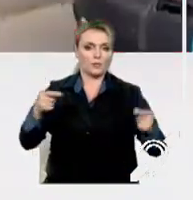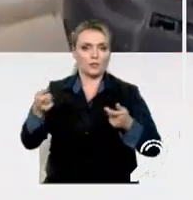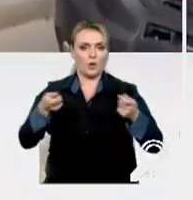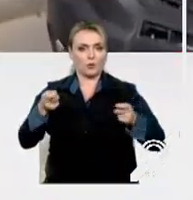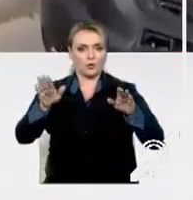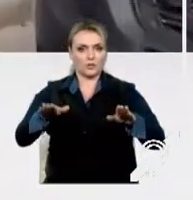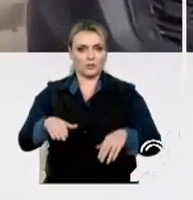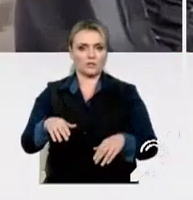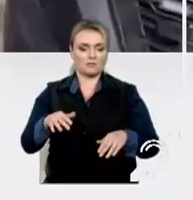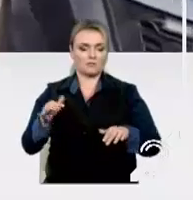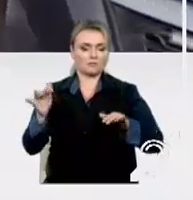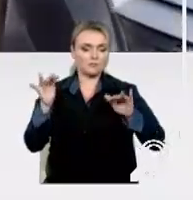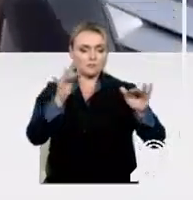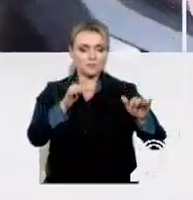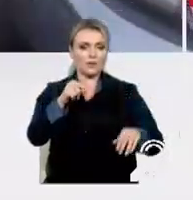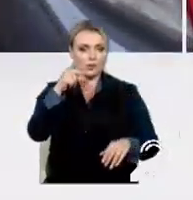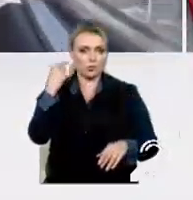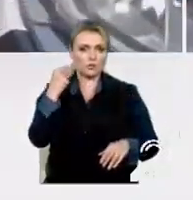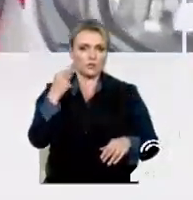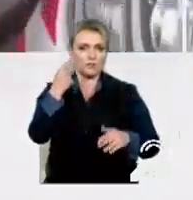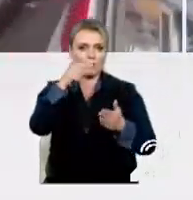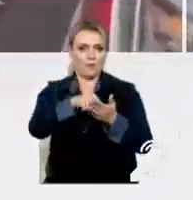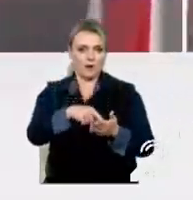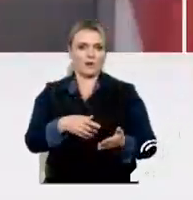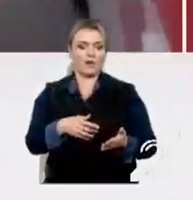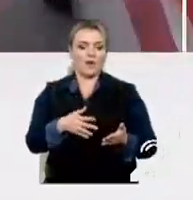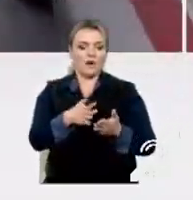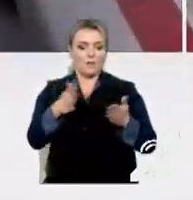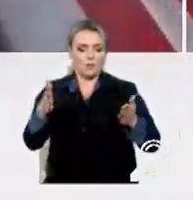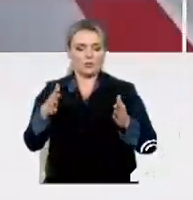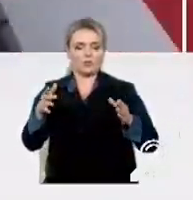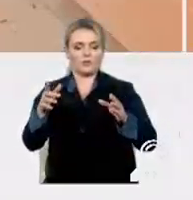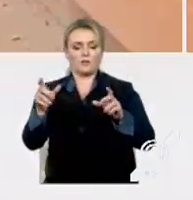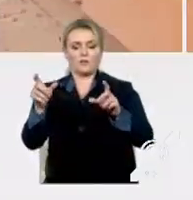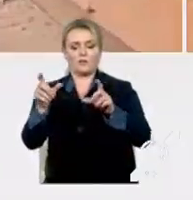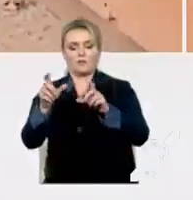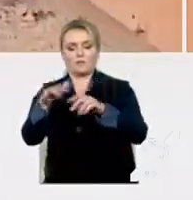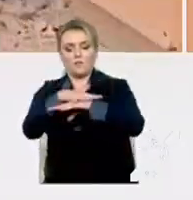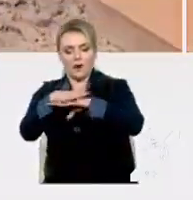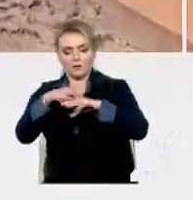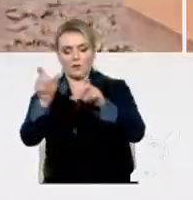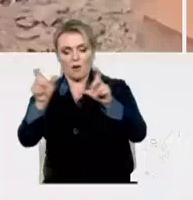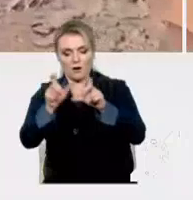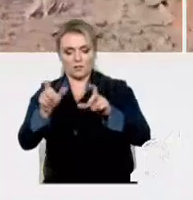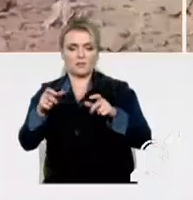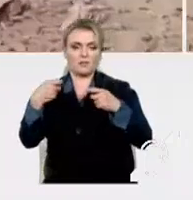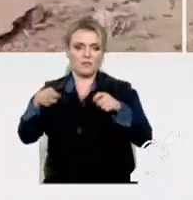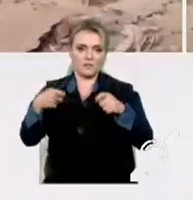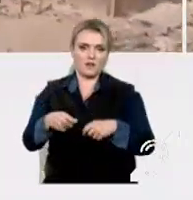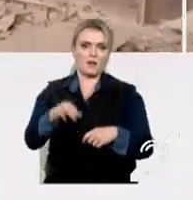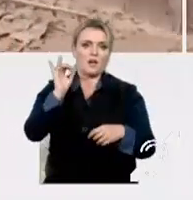autorităților locale artileria rusă a lovit unități de vânzare cu amănuntul ale unei unui târg din centrul orașului și o stație de